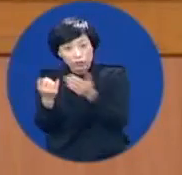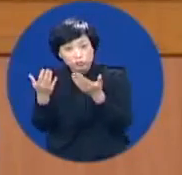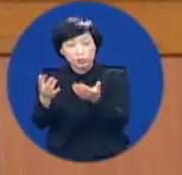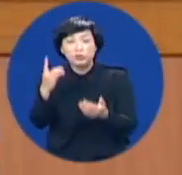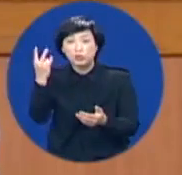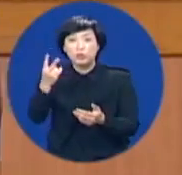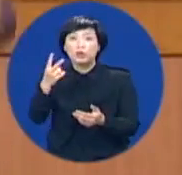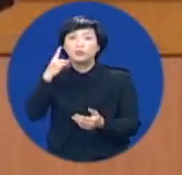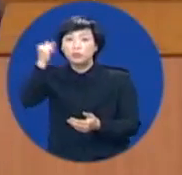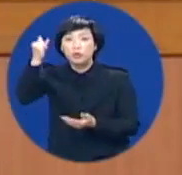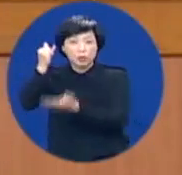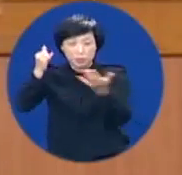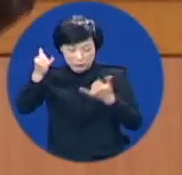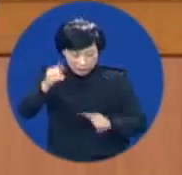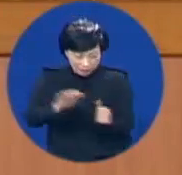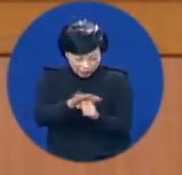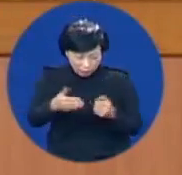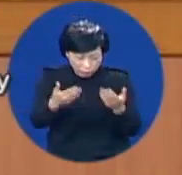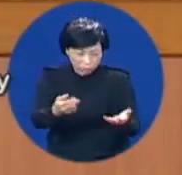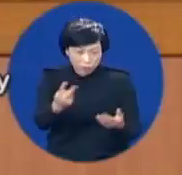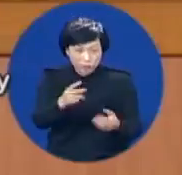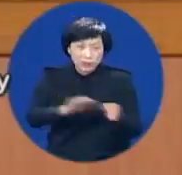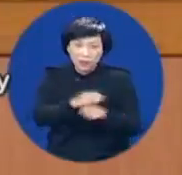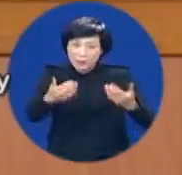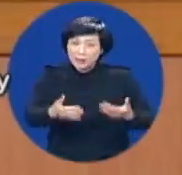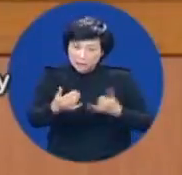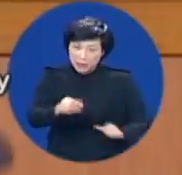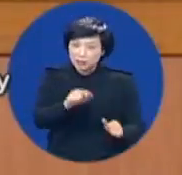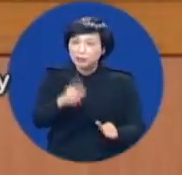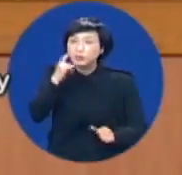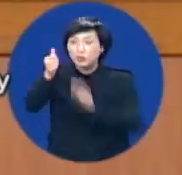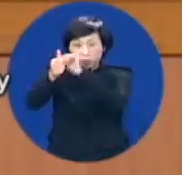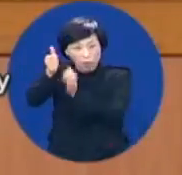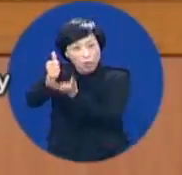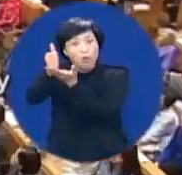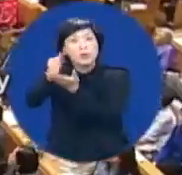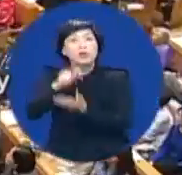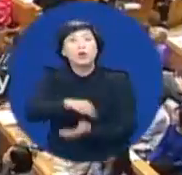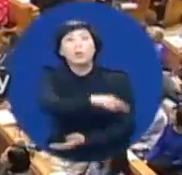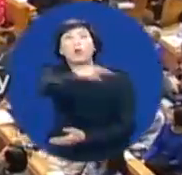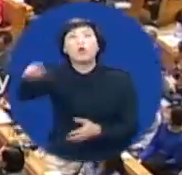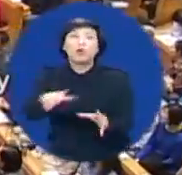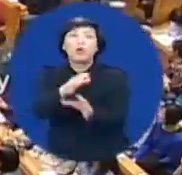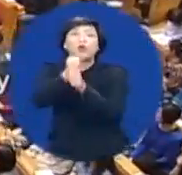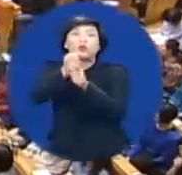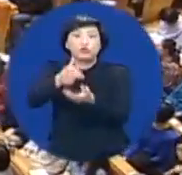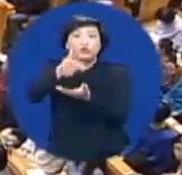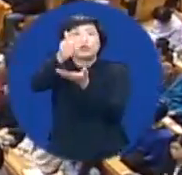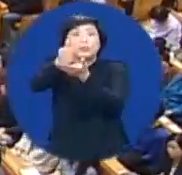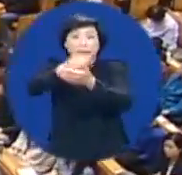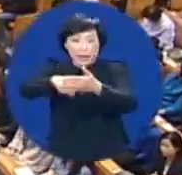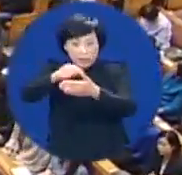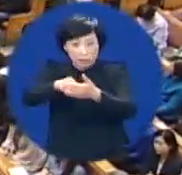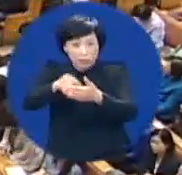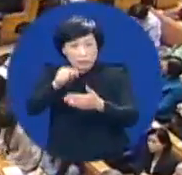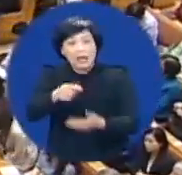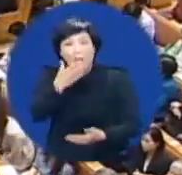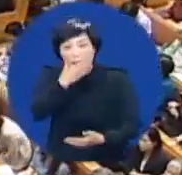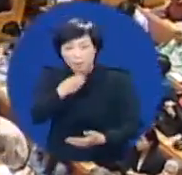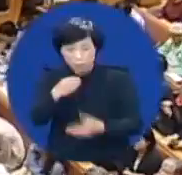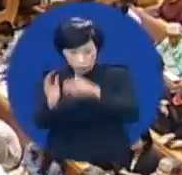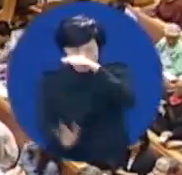사랑하고 사랑받은 자식은 부모에게 효도하고 이것도 주 안에서 말입니다. 이게 행복한